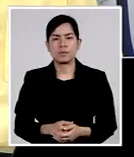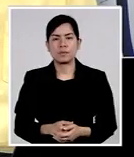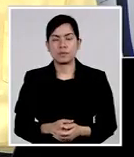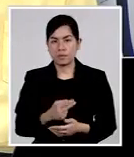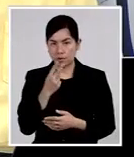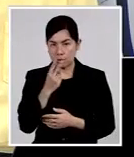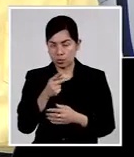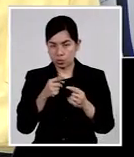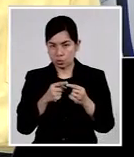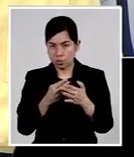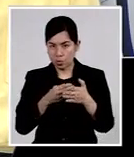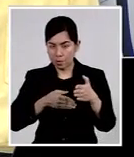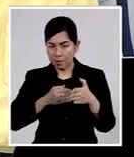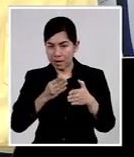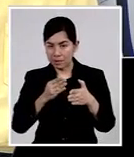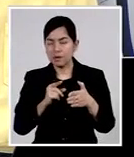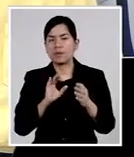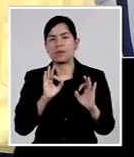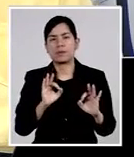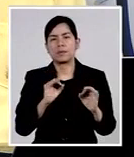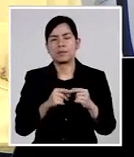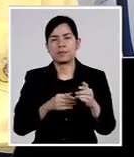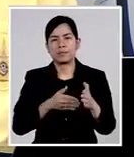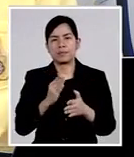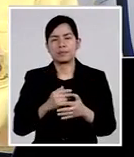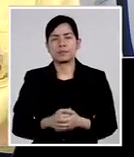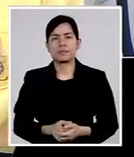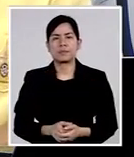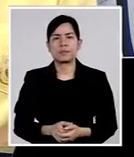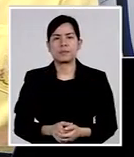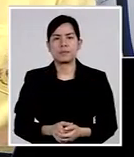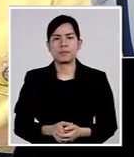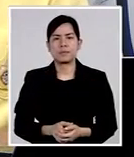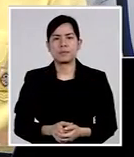คอมไพล์ดูสิผ่านหรือเปล่าอ่ะโอเคผ่านนะฮะ